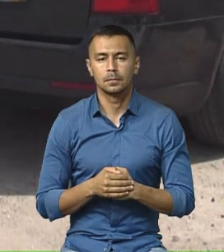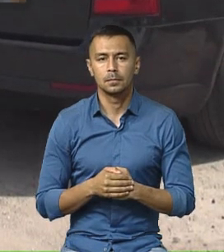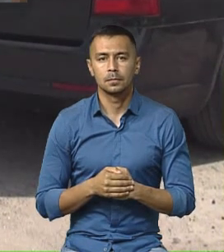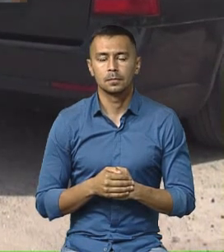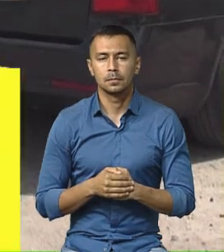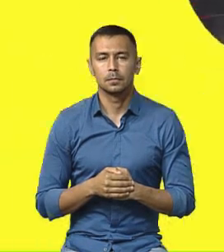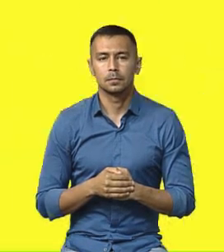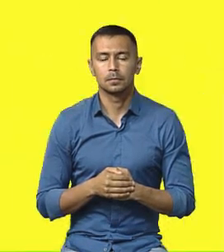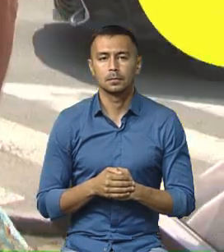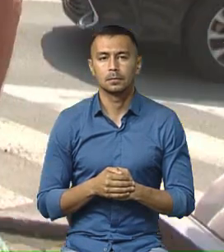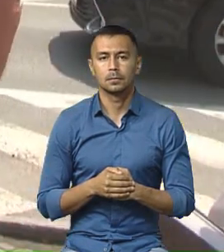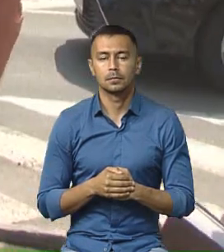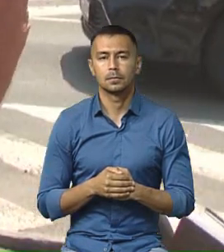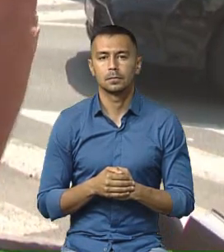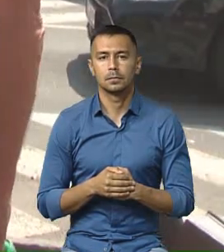Хмельницький.